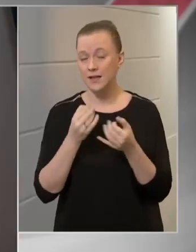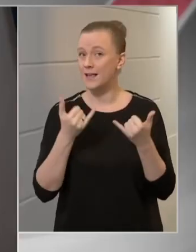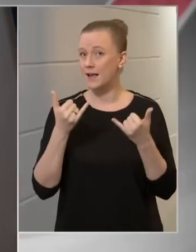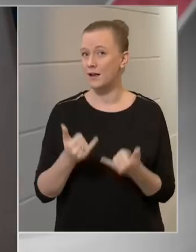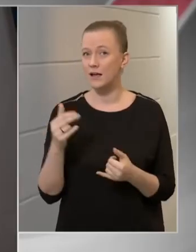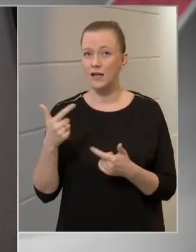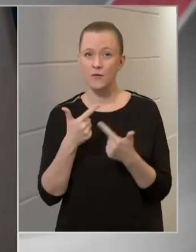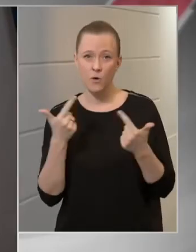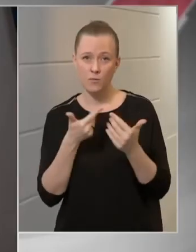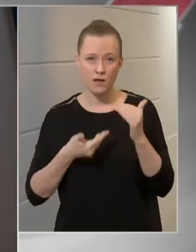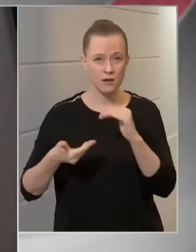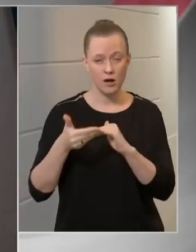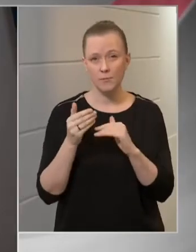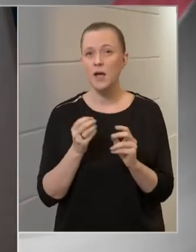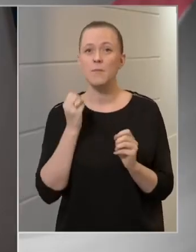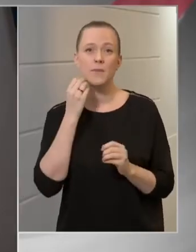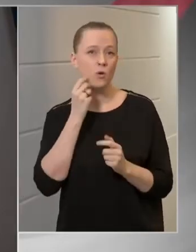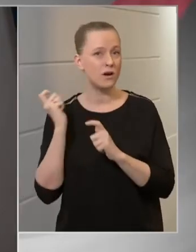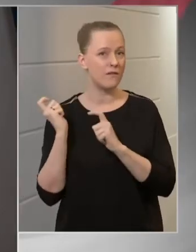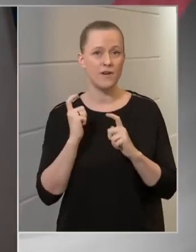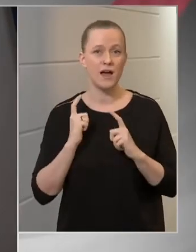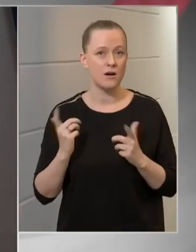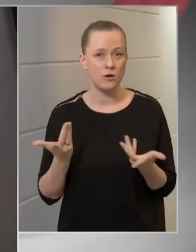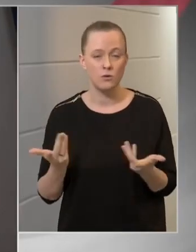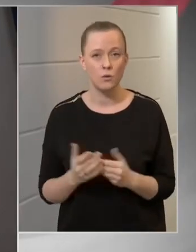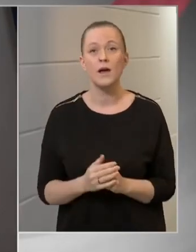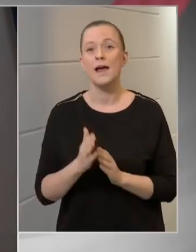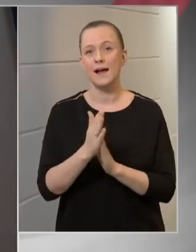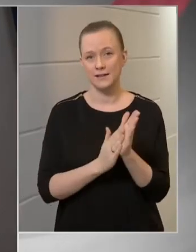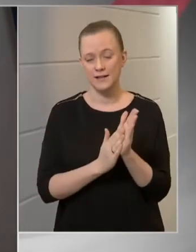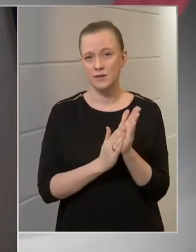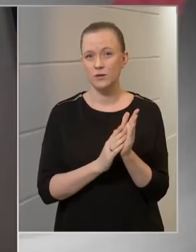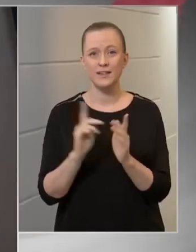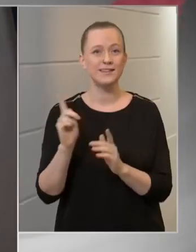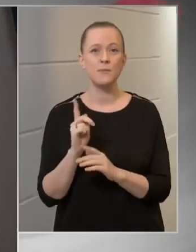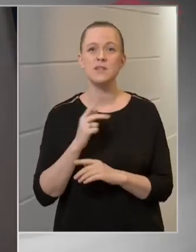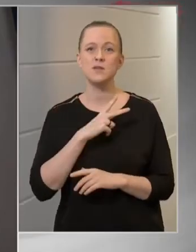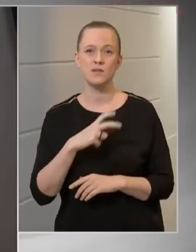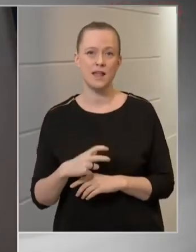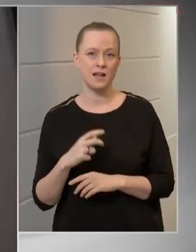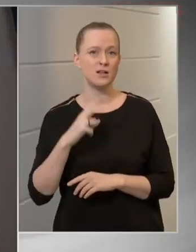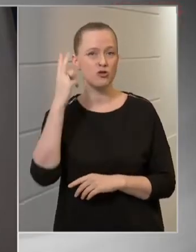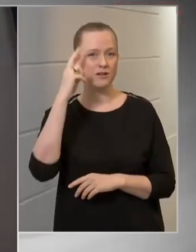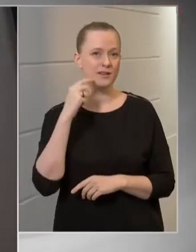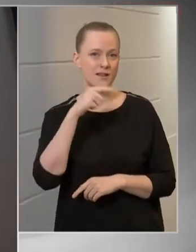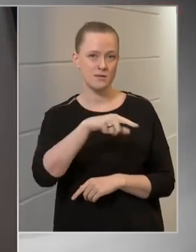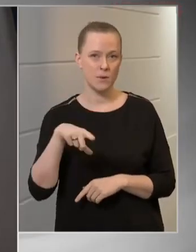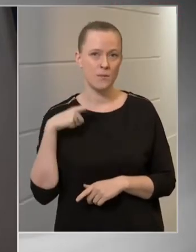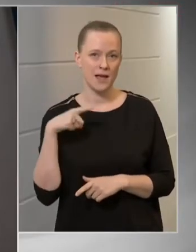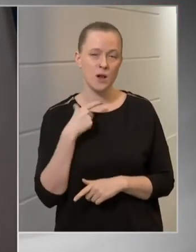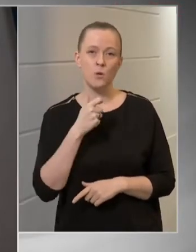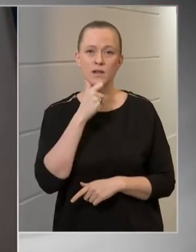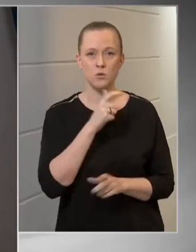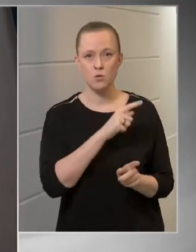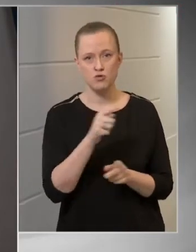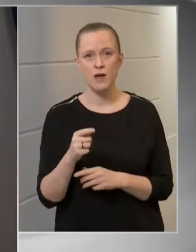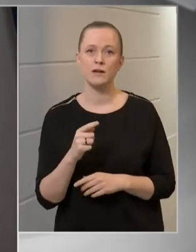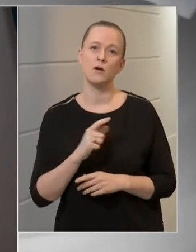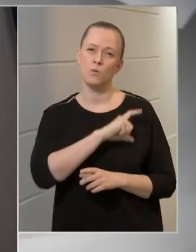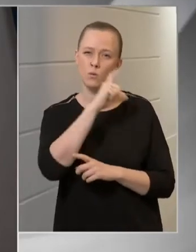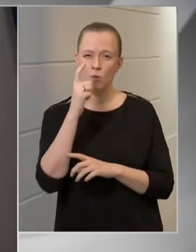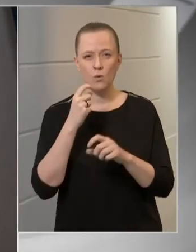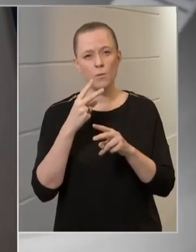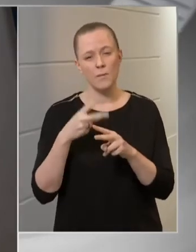információk alapján mikorra várható, hogy elkezdődhet a nem szociális intézményben élő idősek, krónikus